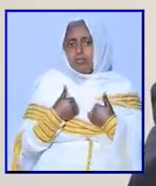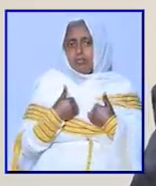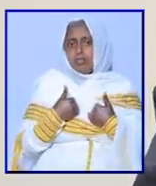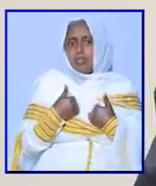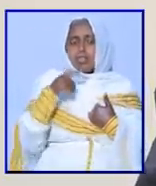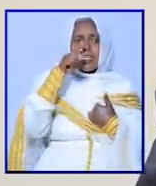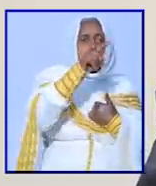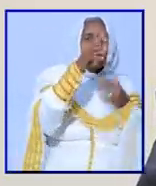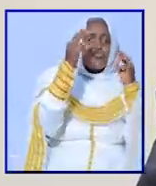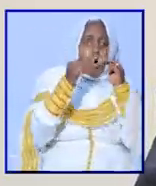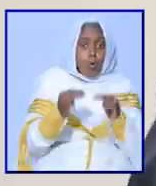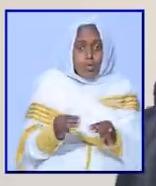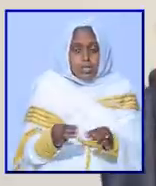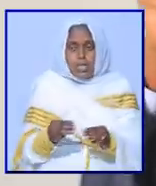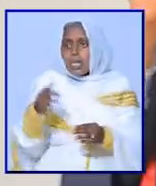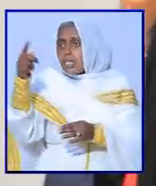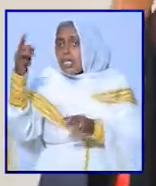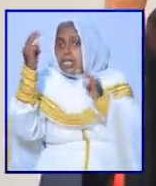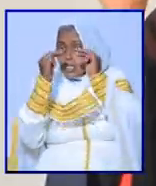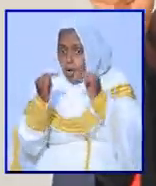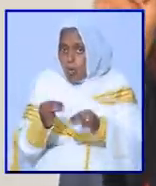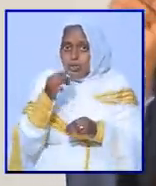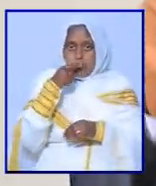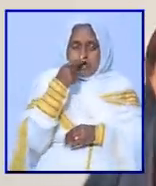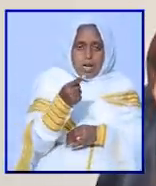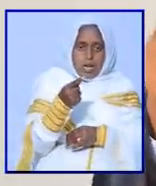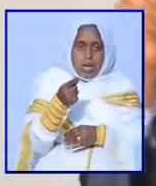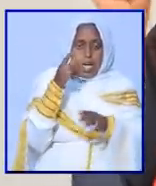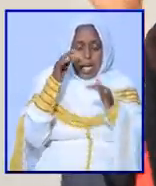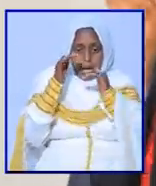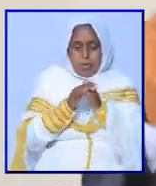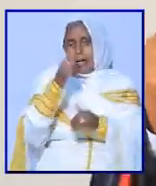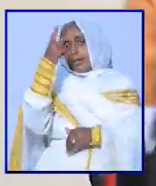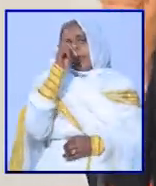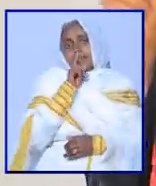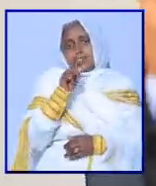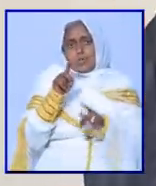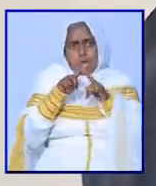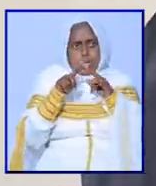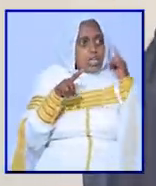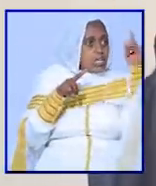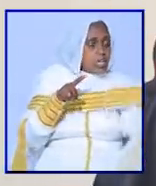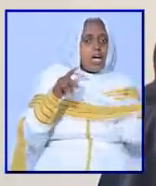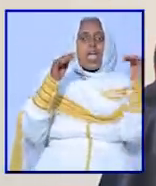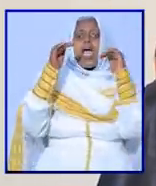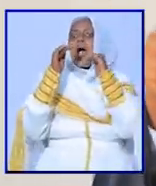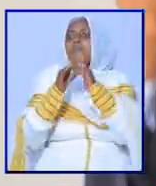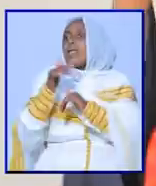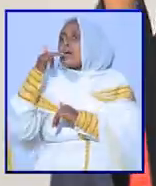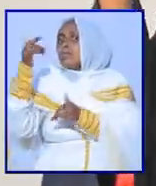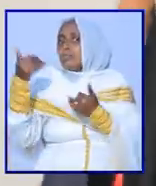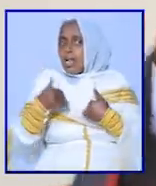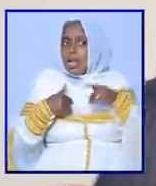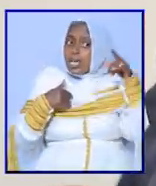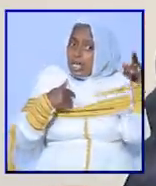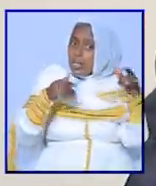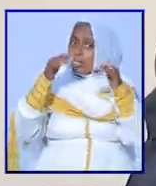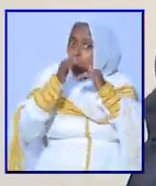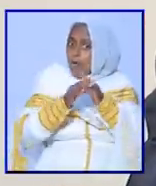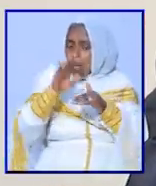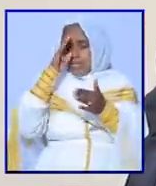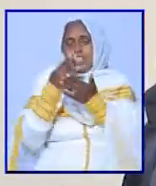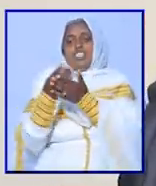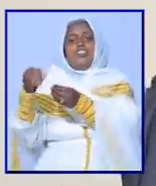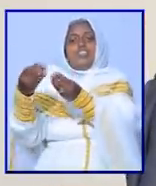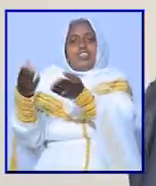የተለያየ ጣዖት አለ መቼም እና የነገል የጣዖት ይልክ እንግዲህ አምላክ አንድ ነው ግን የነገል አምላክም